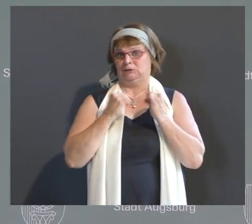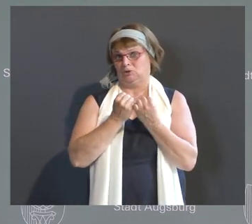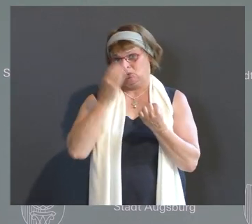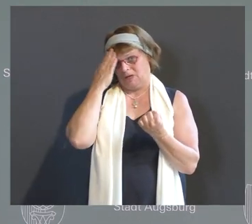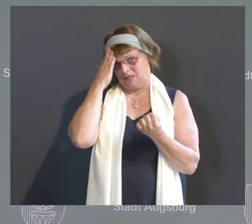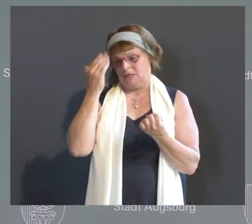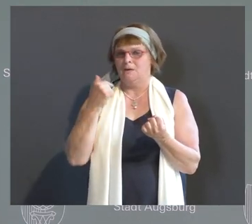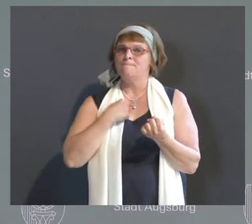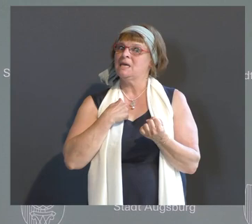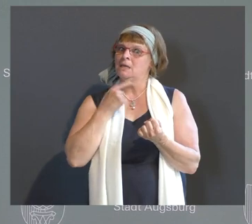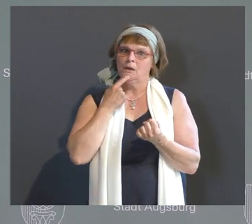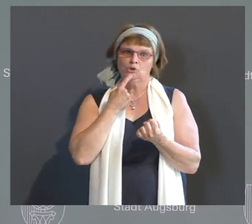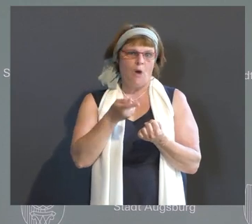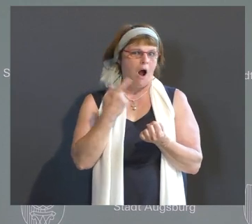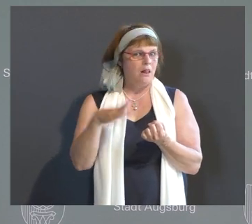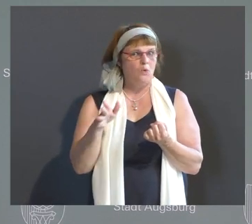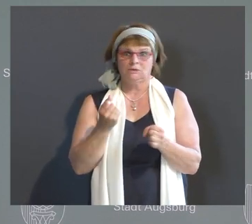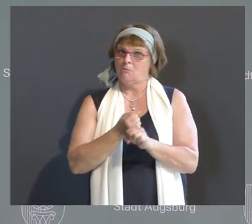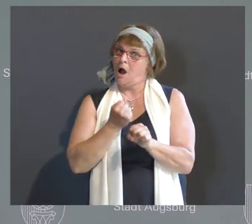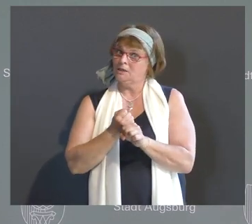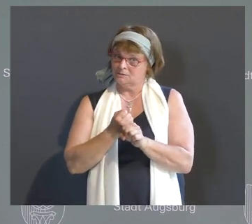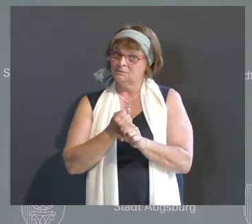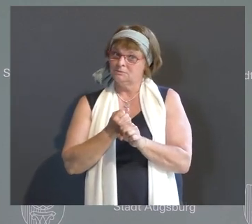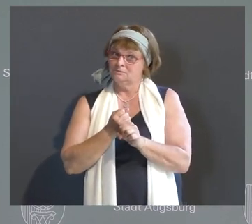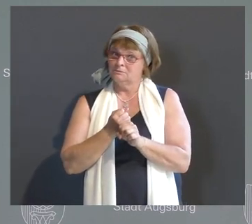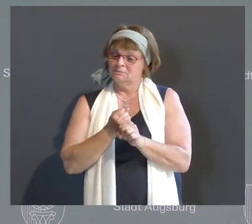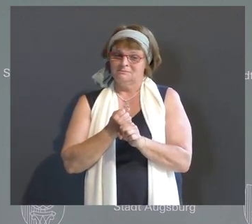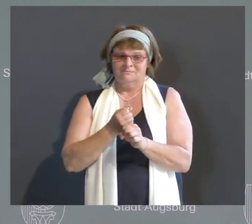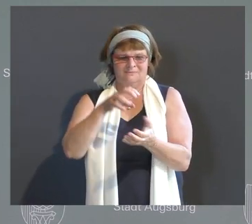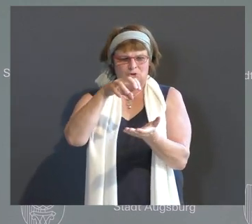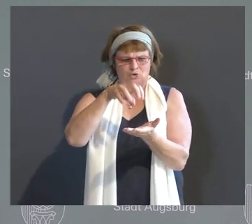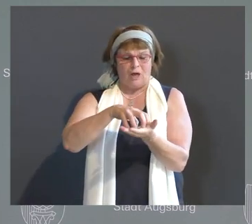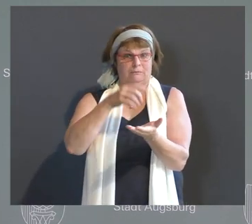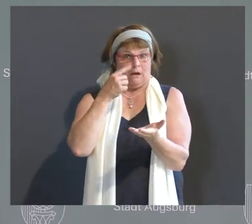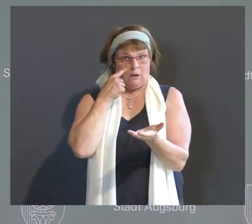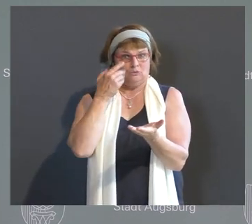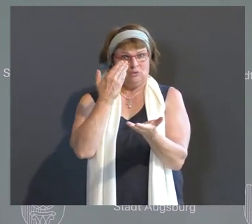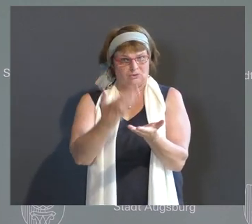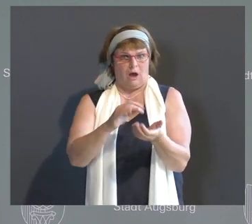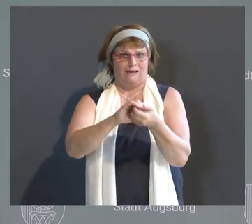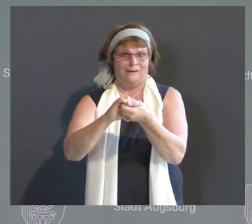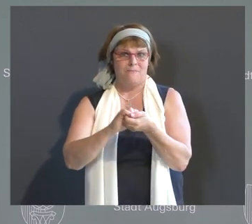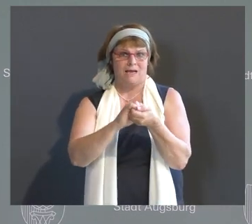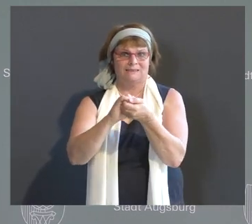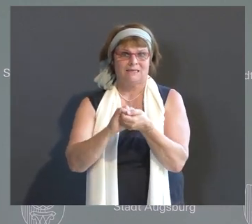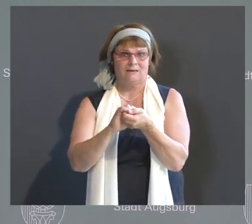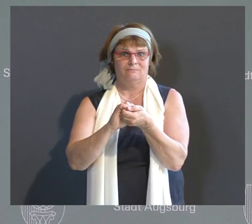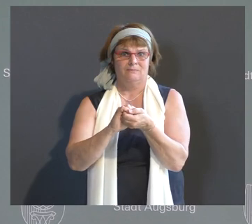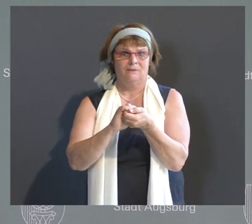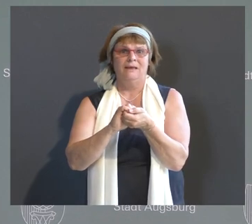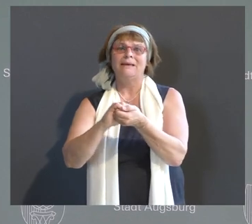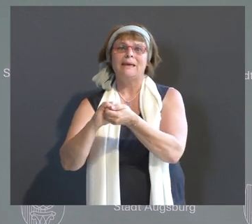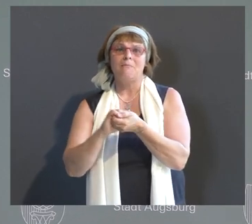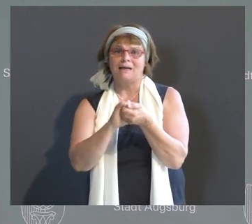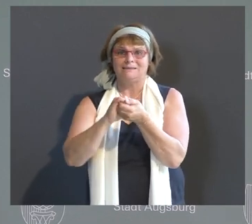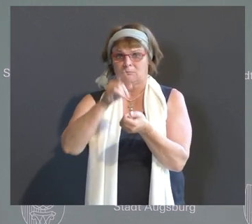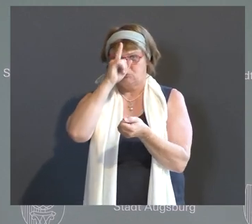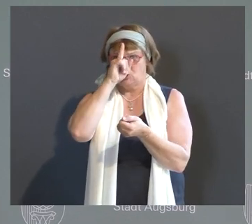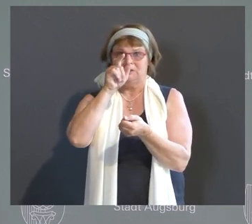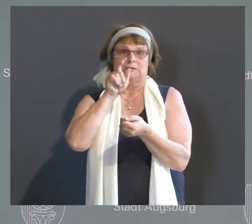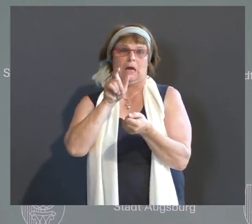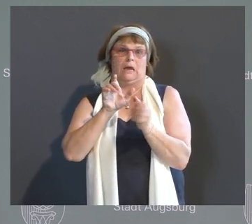mich fast sprachlos. Die Stadt hat gemeinsam mit der Polizei das Konzept für den Stadtsommer